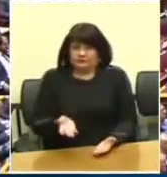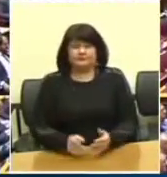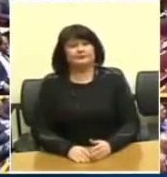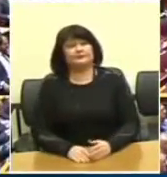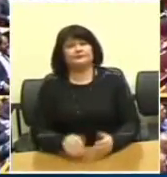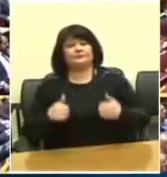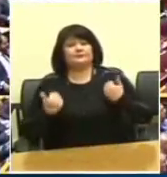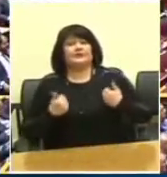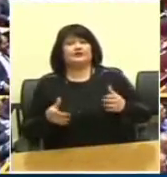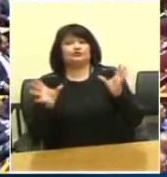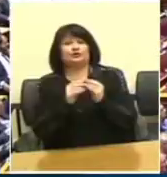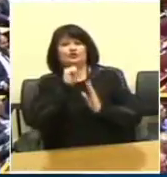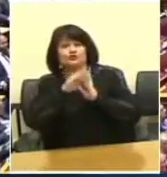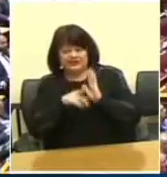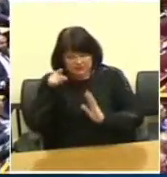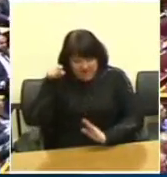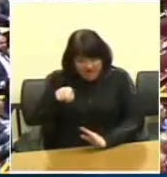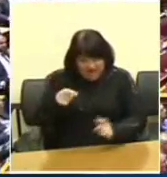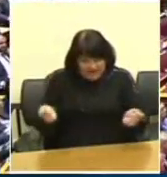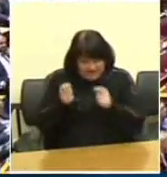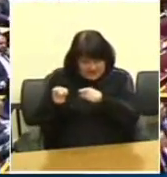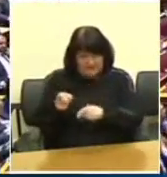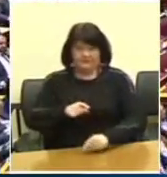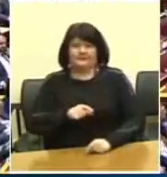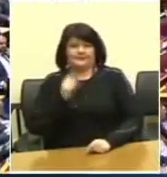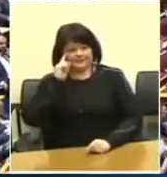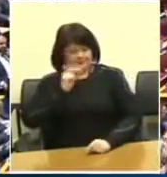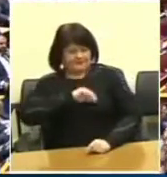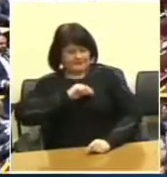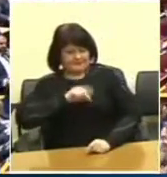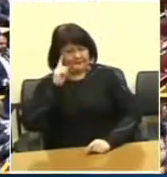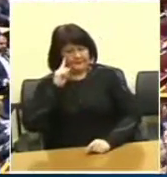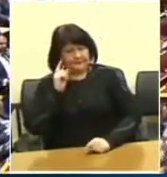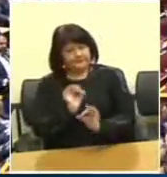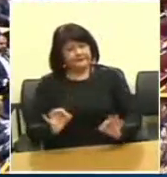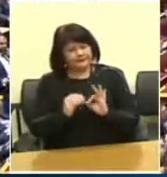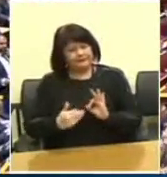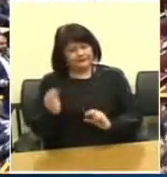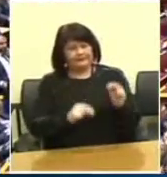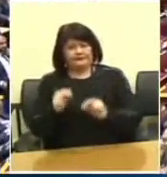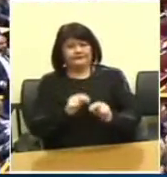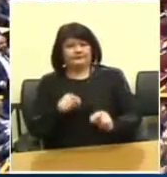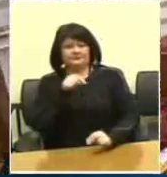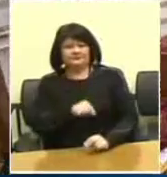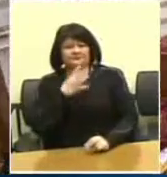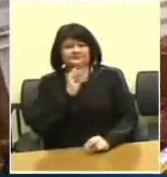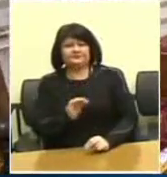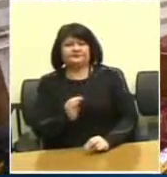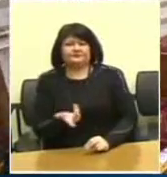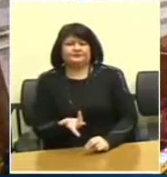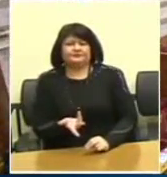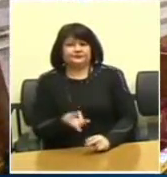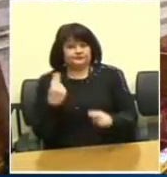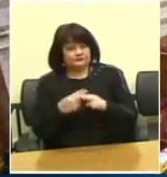με το Σύνταγμα. Εσείς παίζετε μικροπολιτικά παιχνίδια και εργαλειοποιείτε μια κορυφαία θεσμική διαδικασία.